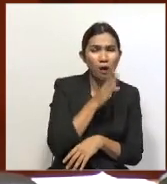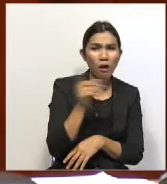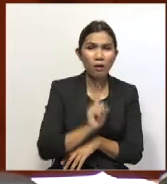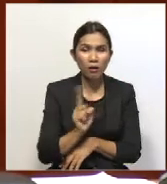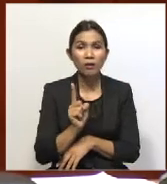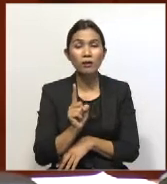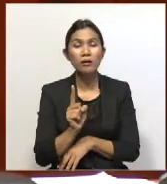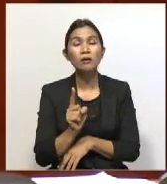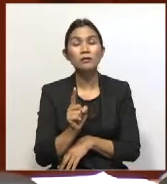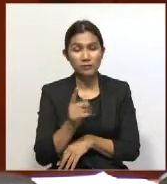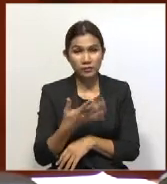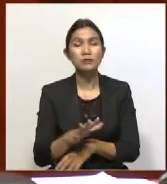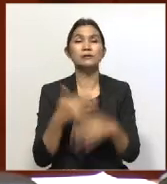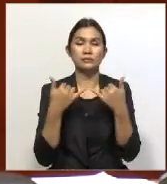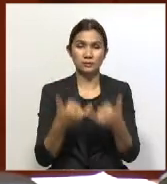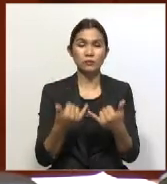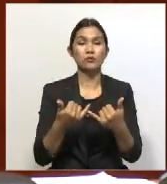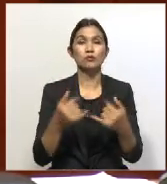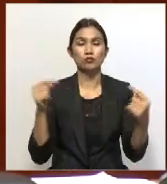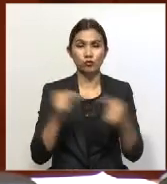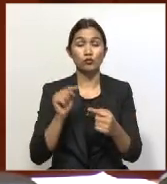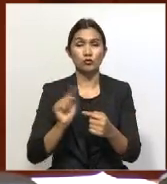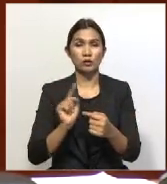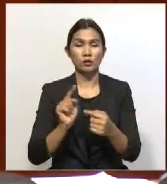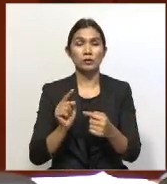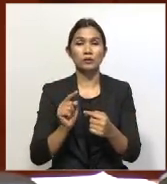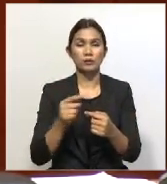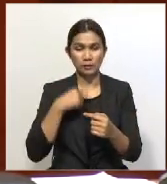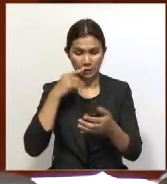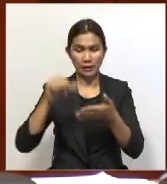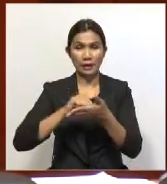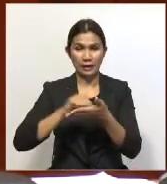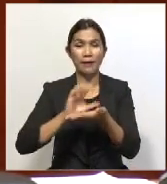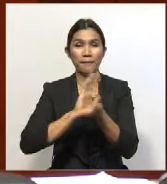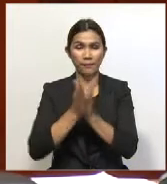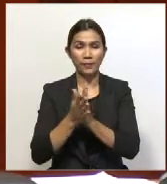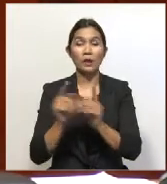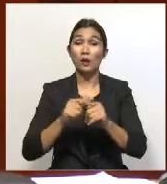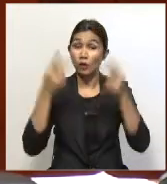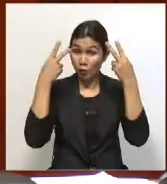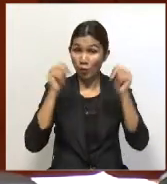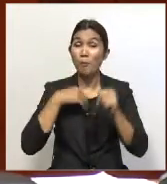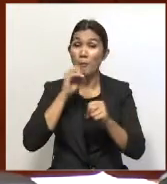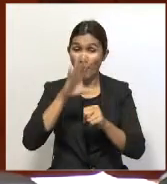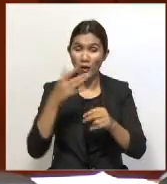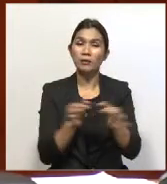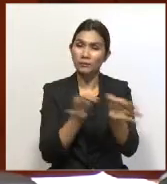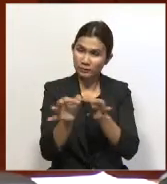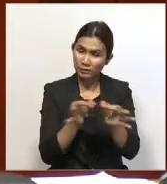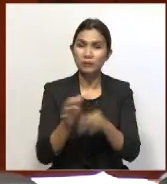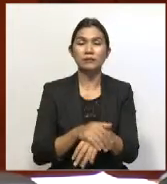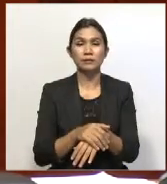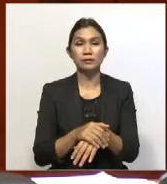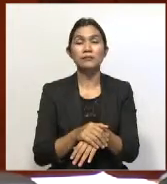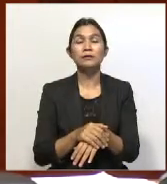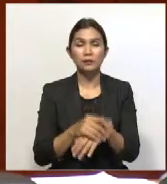ริงในขณะนี้เป็นช่วงที่เราอยู่ในระหว่างการปฏิรูปท่านนายกได้เคยชี้แจงไปบ่อยครั้งเพราะฉะ